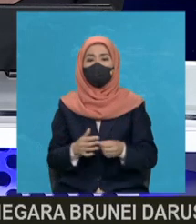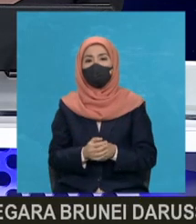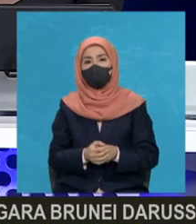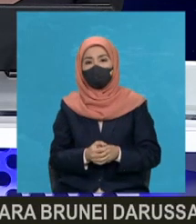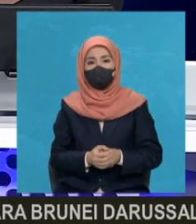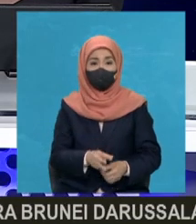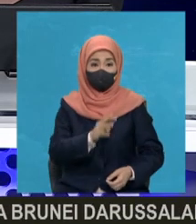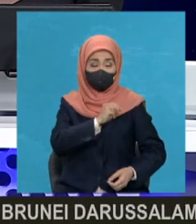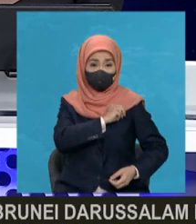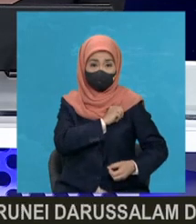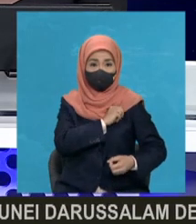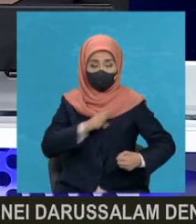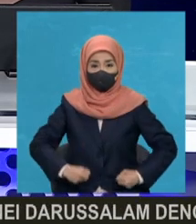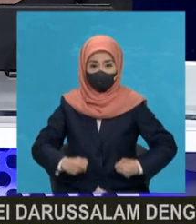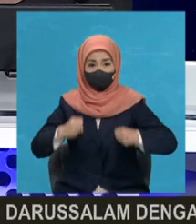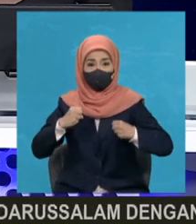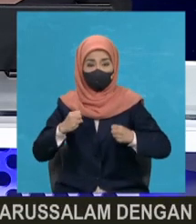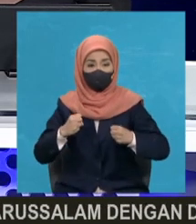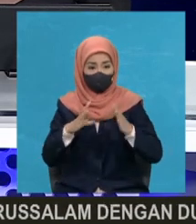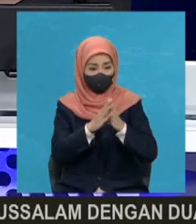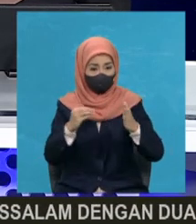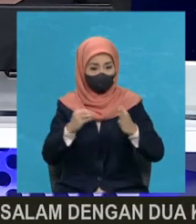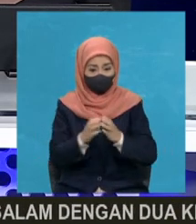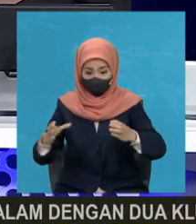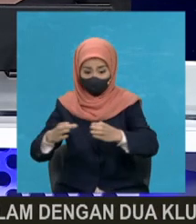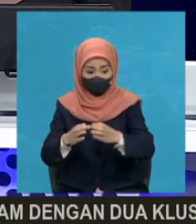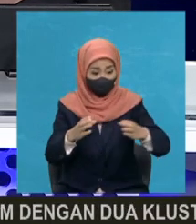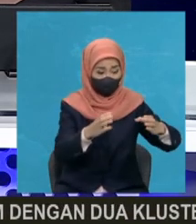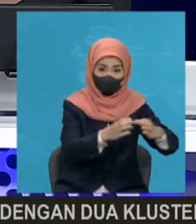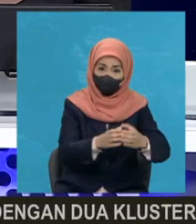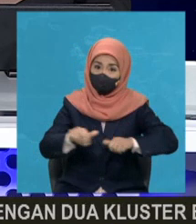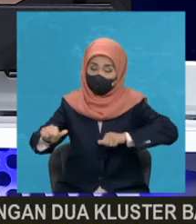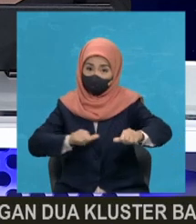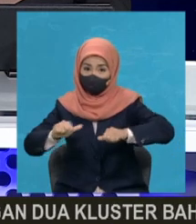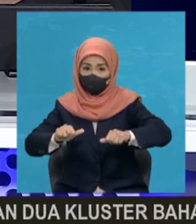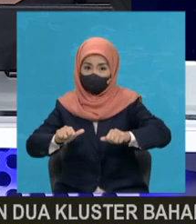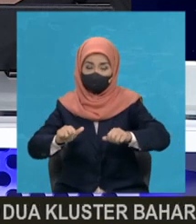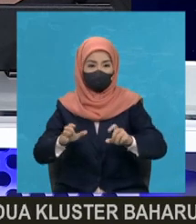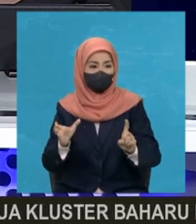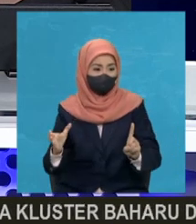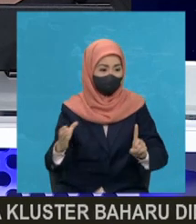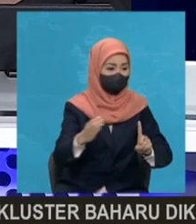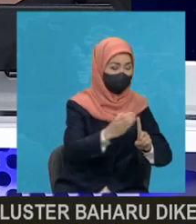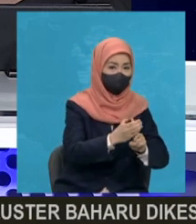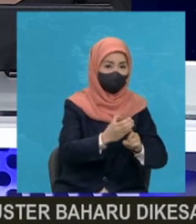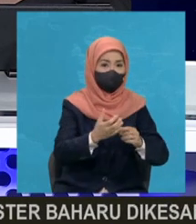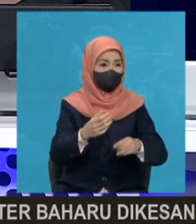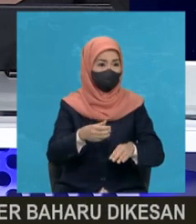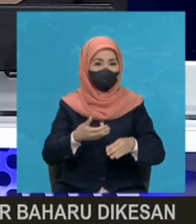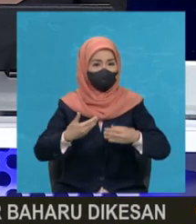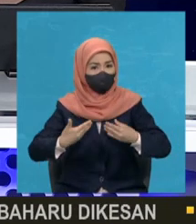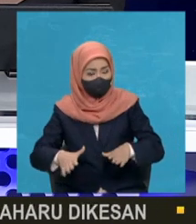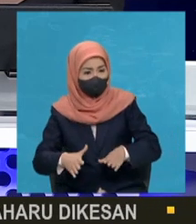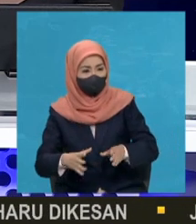Hai Menteri Kesehatan turut menjelaskan cash-cash dalam Plaza aktif tersebut adalah mereka yang sedang menjalani korentin setelah